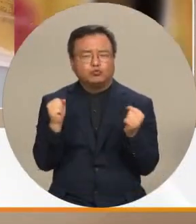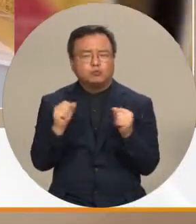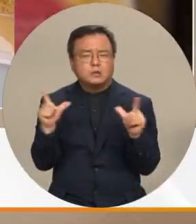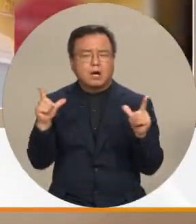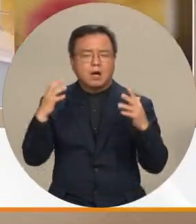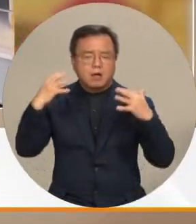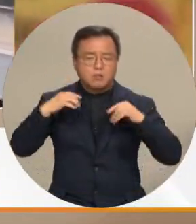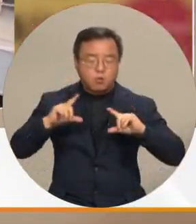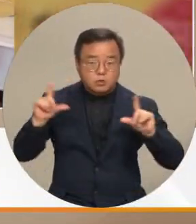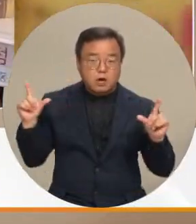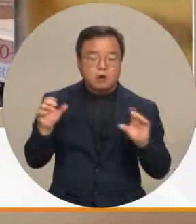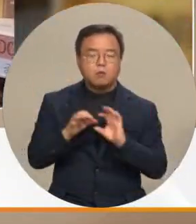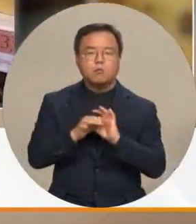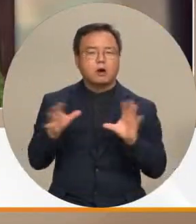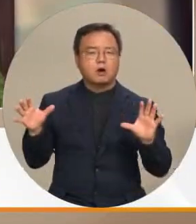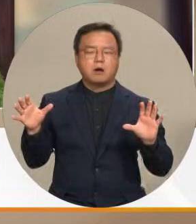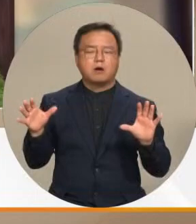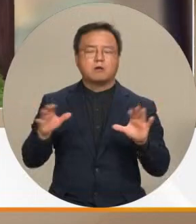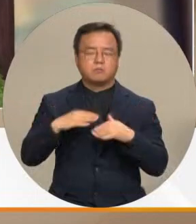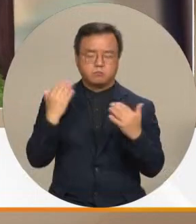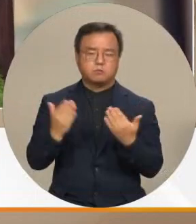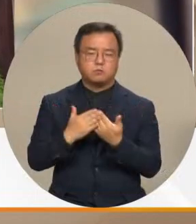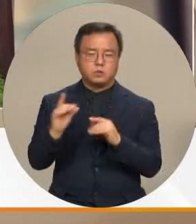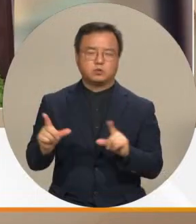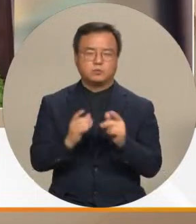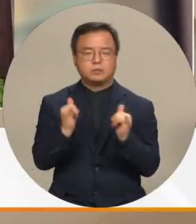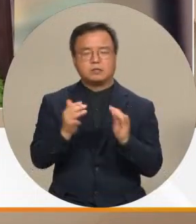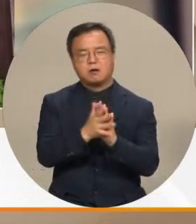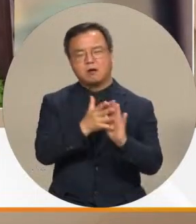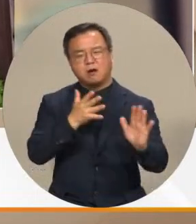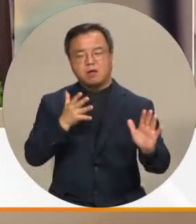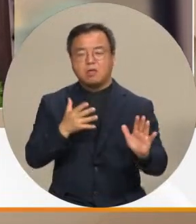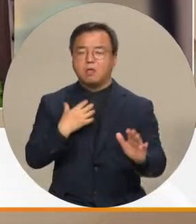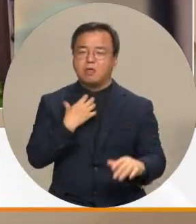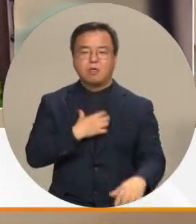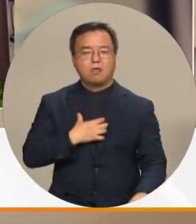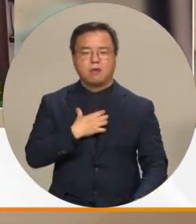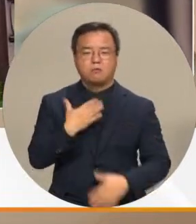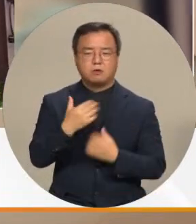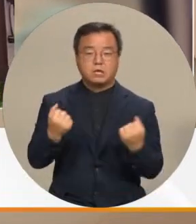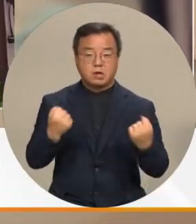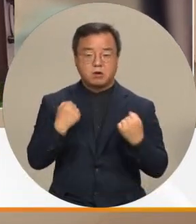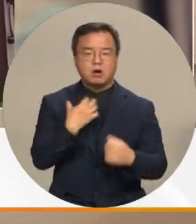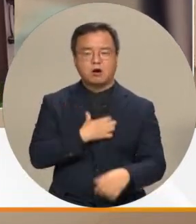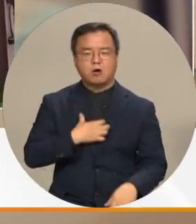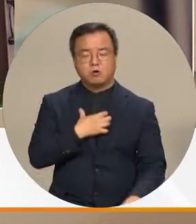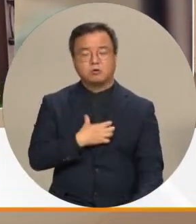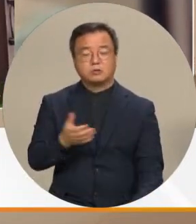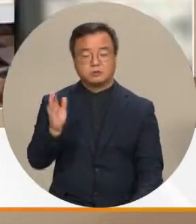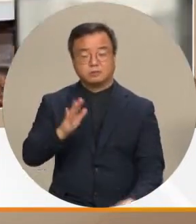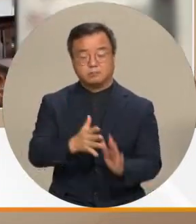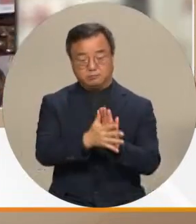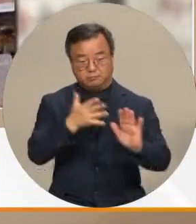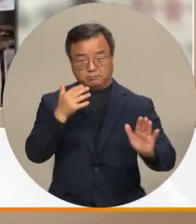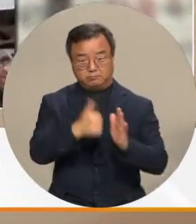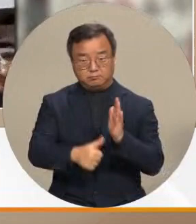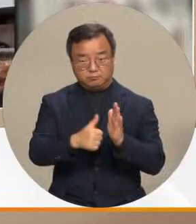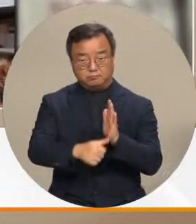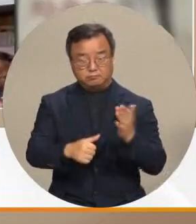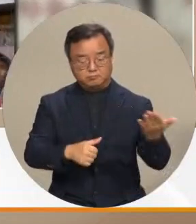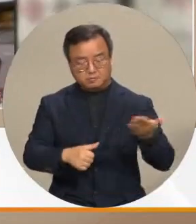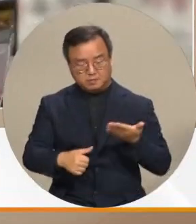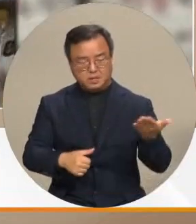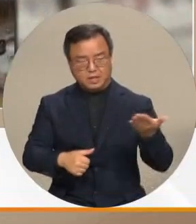더운 날 관계없이 줄 서서 주민들의 건강이라든지 많이 걱정되었는데요 또 이런 줄어서 물품을 받는 상황에서